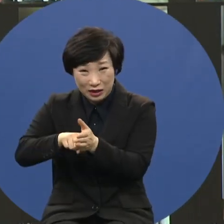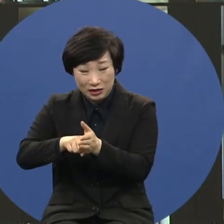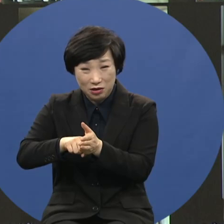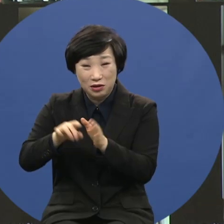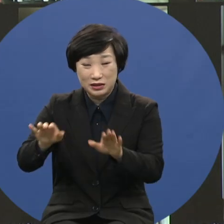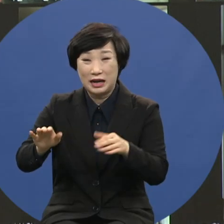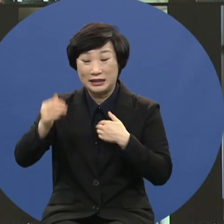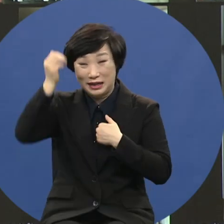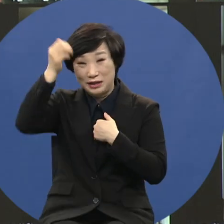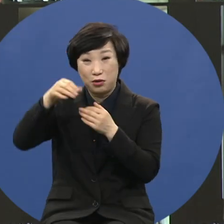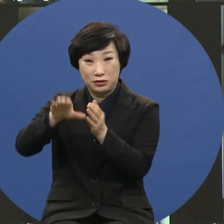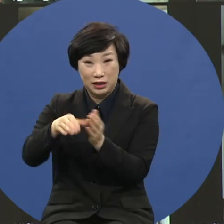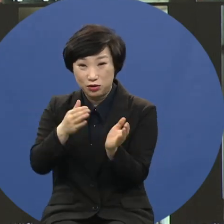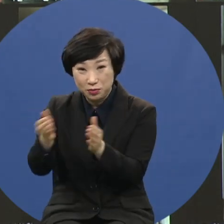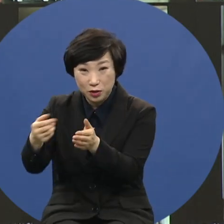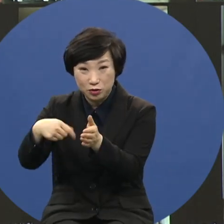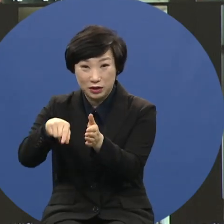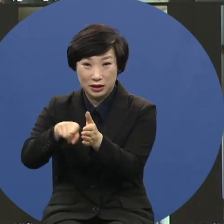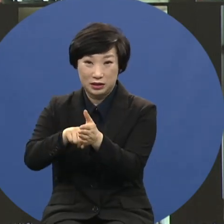영혼의 때를 위해서